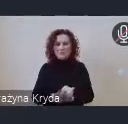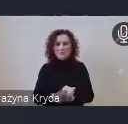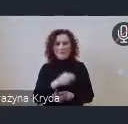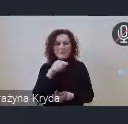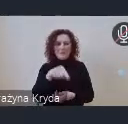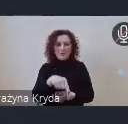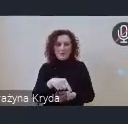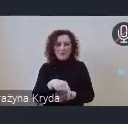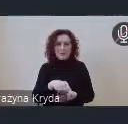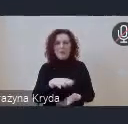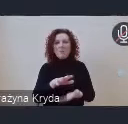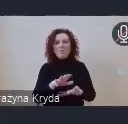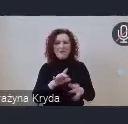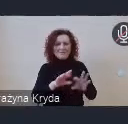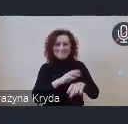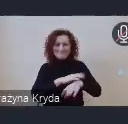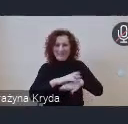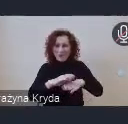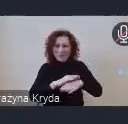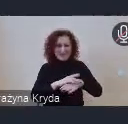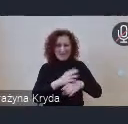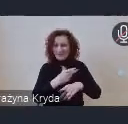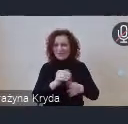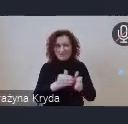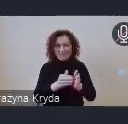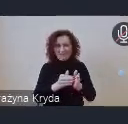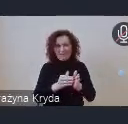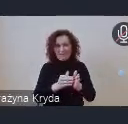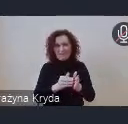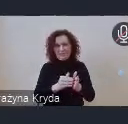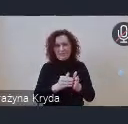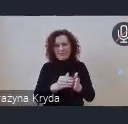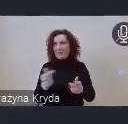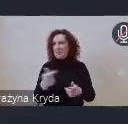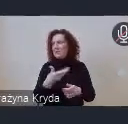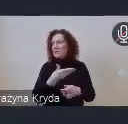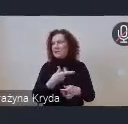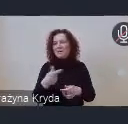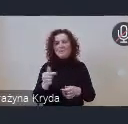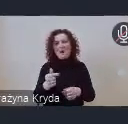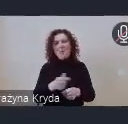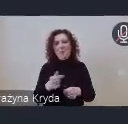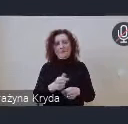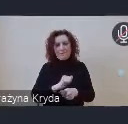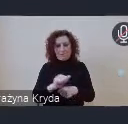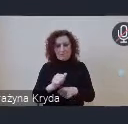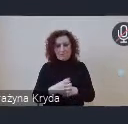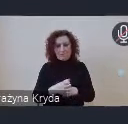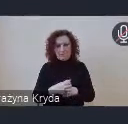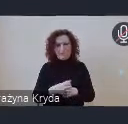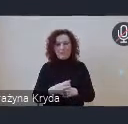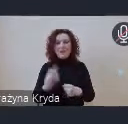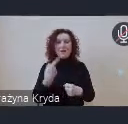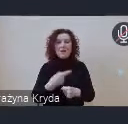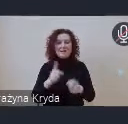musiało być bo one nie są takie ważne bo to jest coś co jest jakby przedstawione przez osoby niewidome że zagrożeniem są schody które